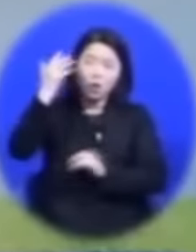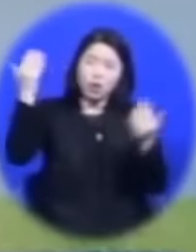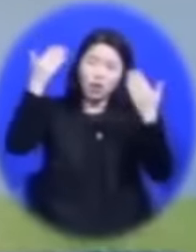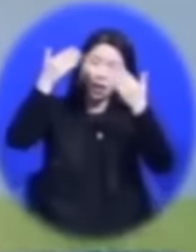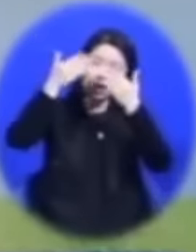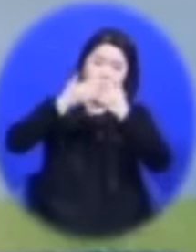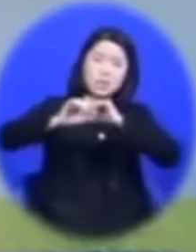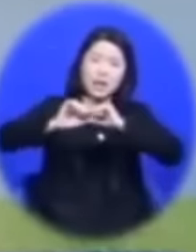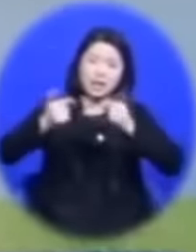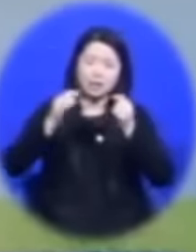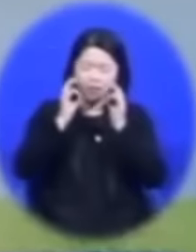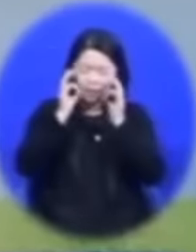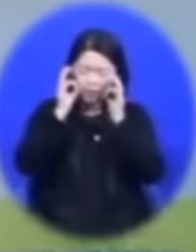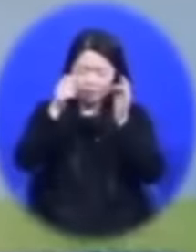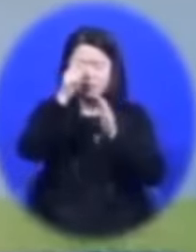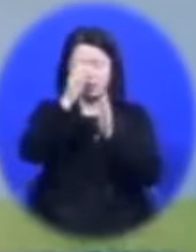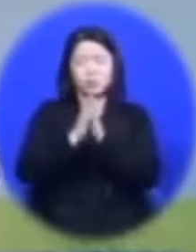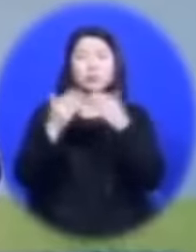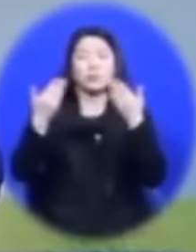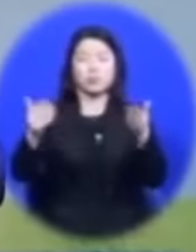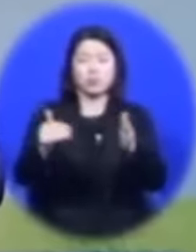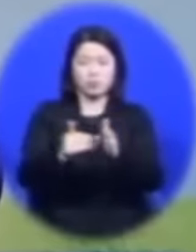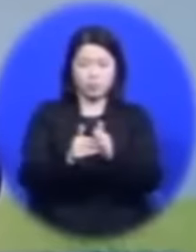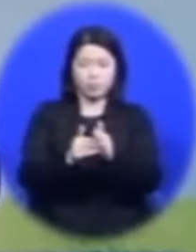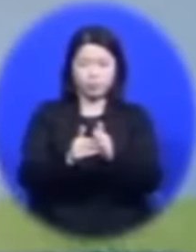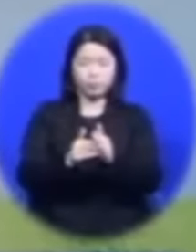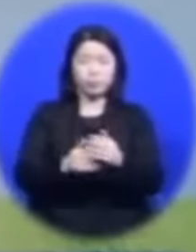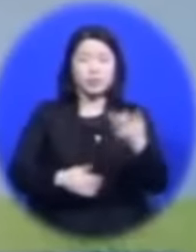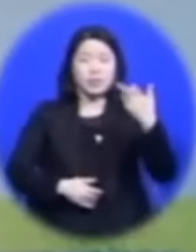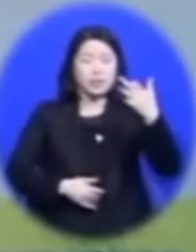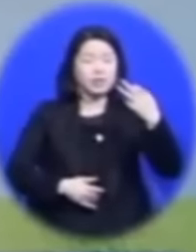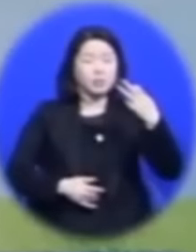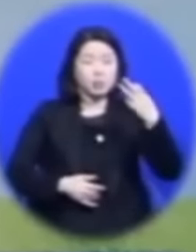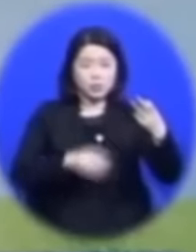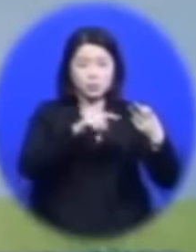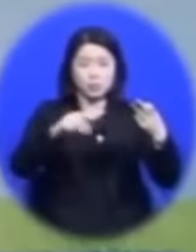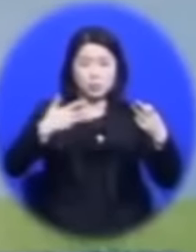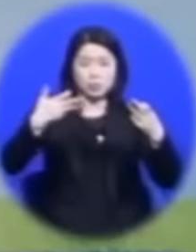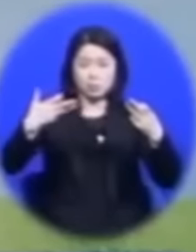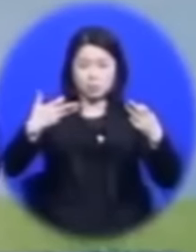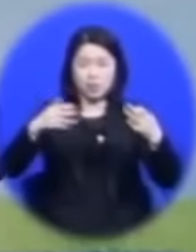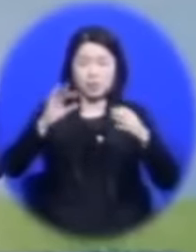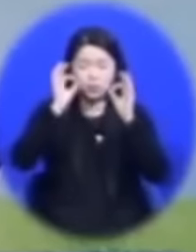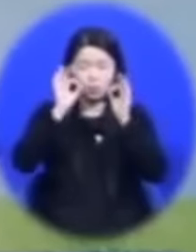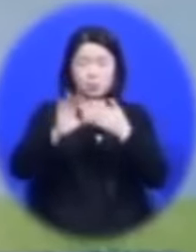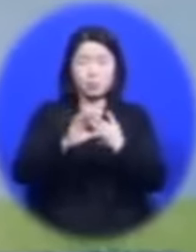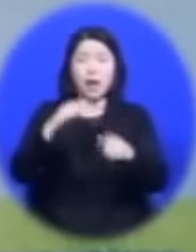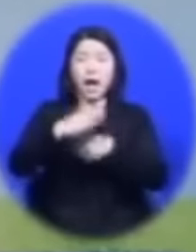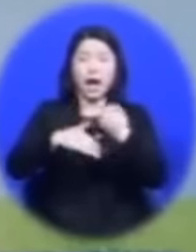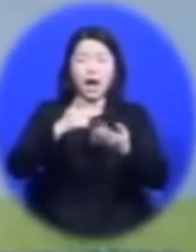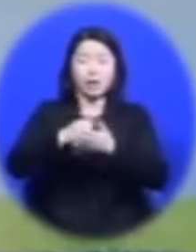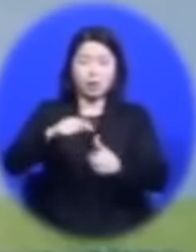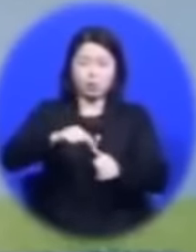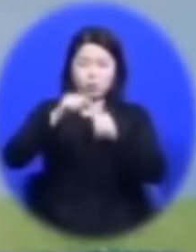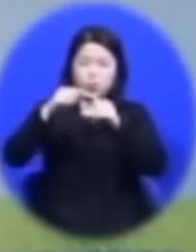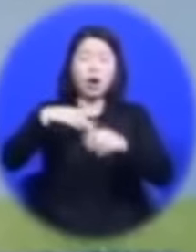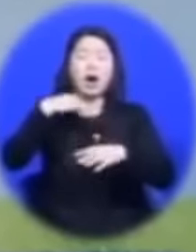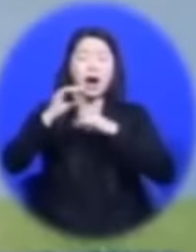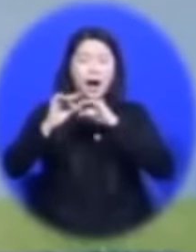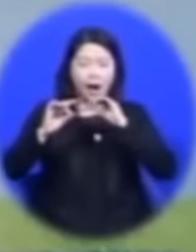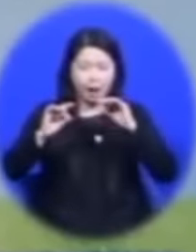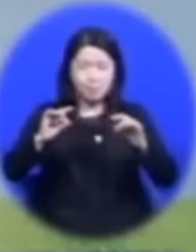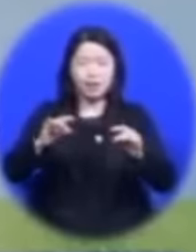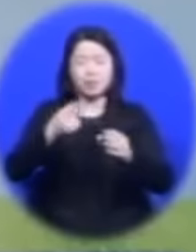가려워지지 않기를 간절히 기도합니다. 13절에서 18절에 보면 하나님께 구원을 갈망하며